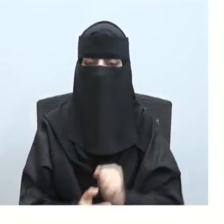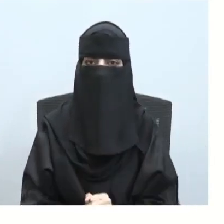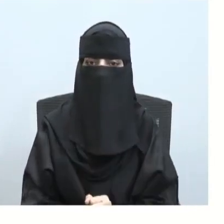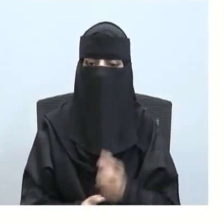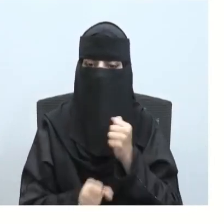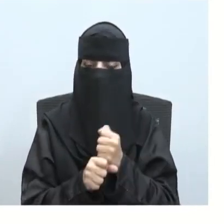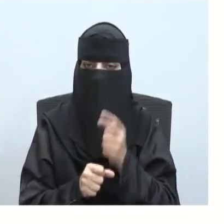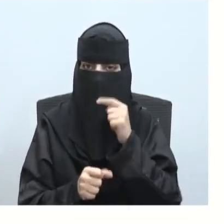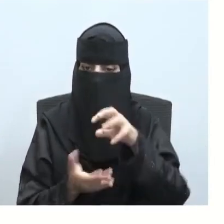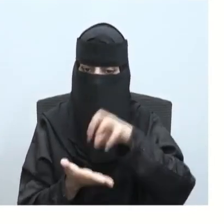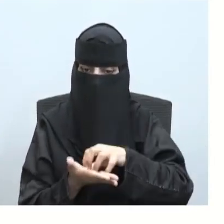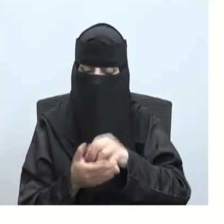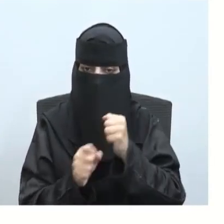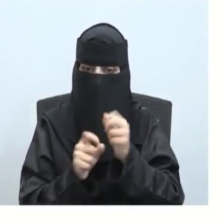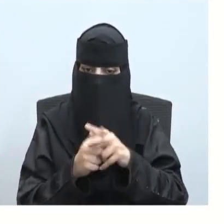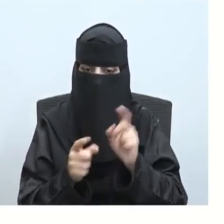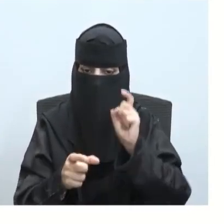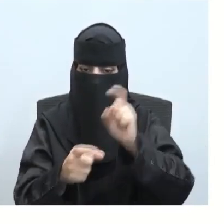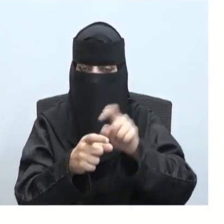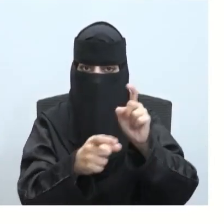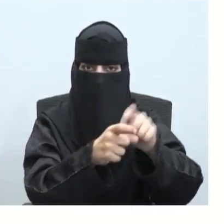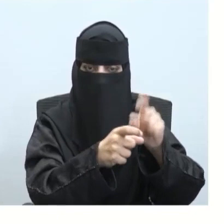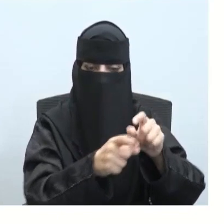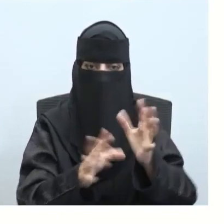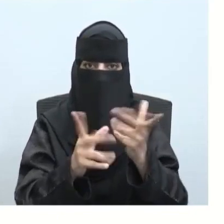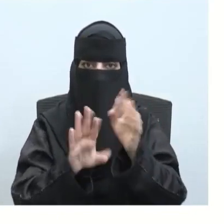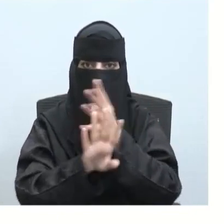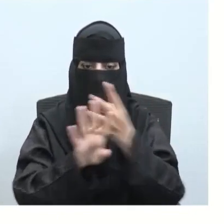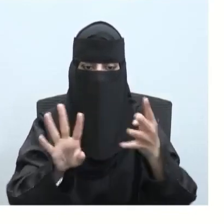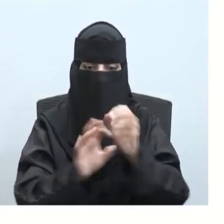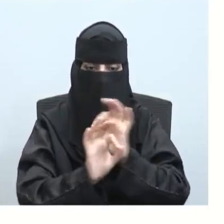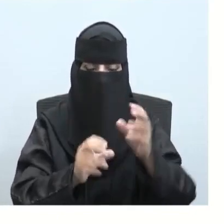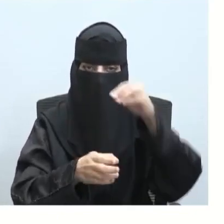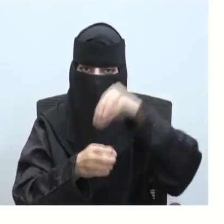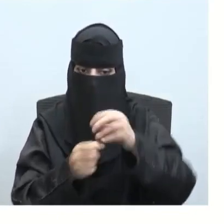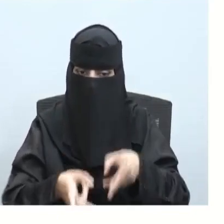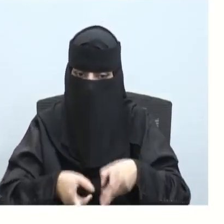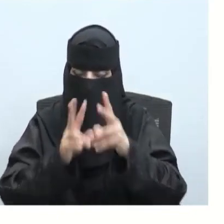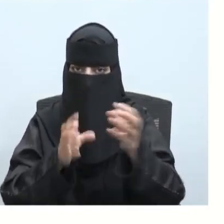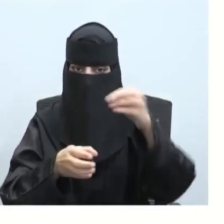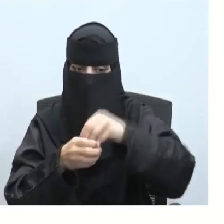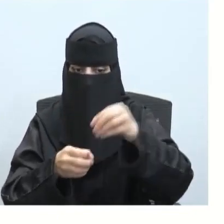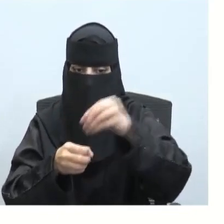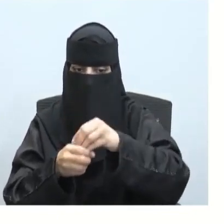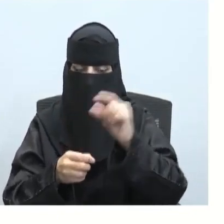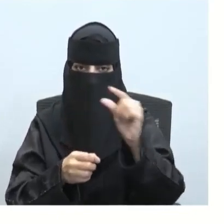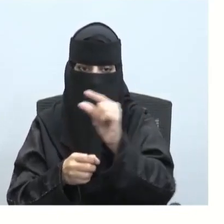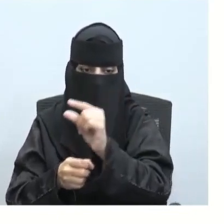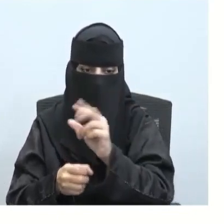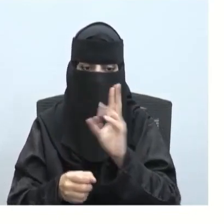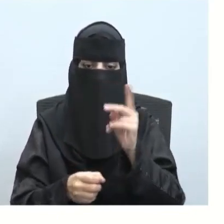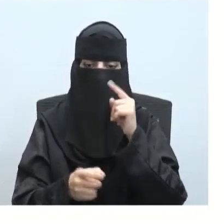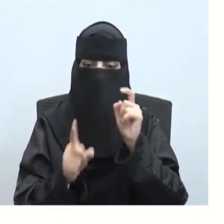وقد أصبح بإمكان المصنعين الوصول إلى جميع البيانات التي يتم إنشاؤها وجمعها بواسطة الآلات،